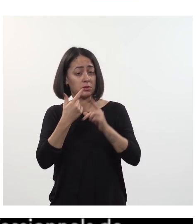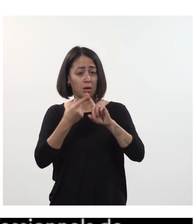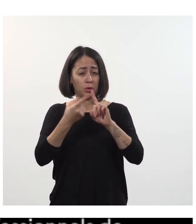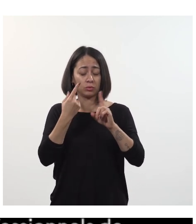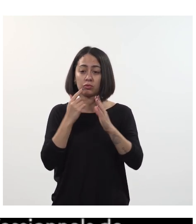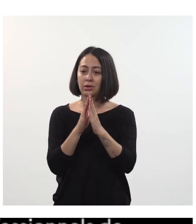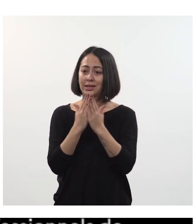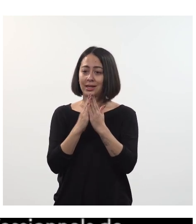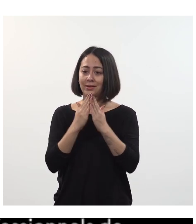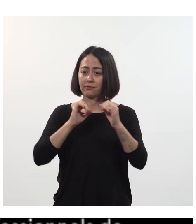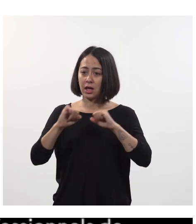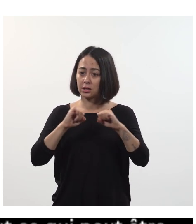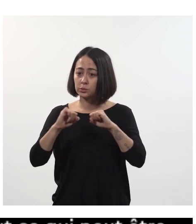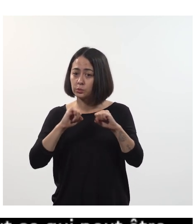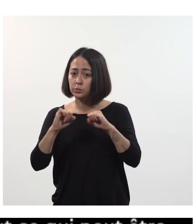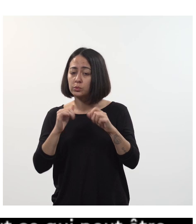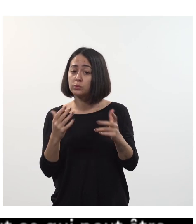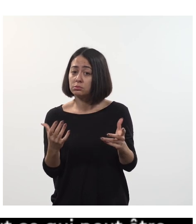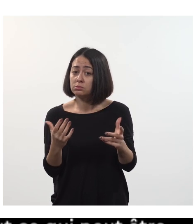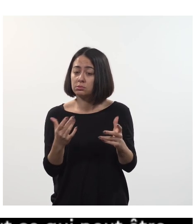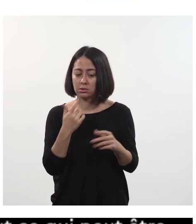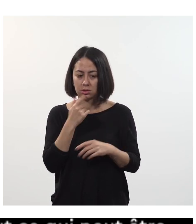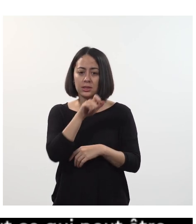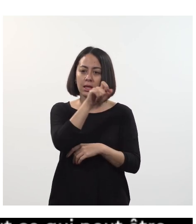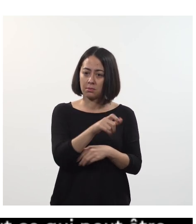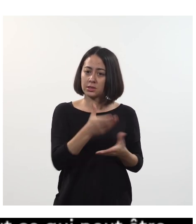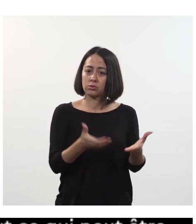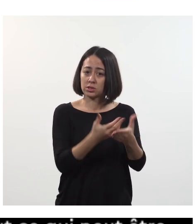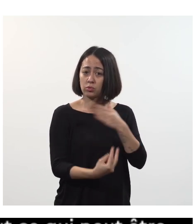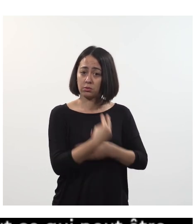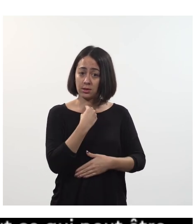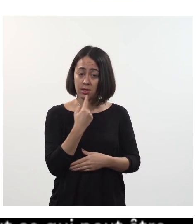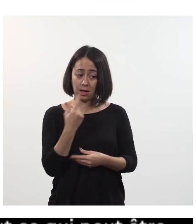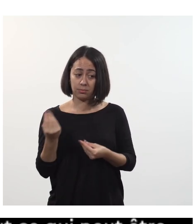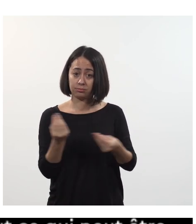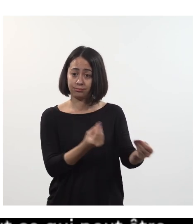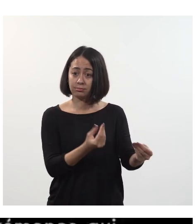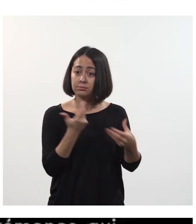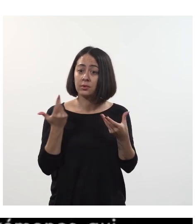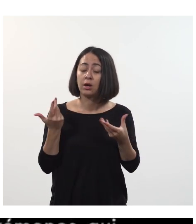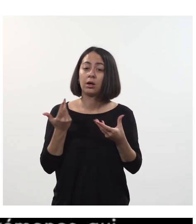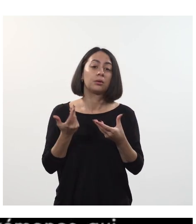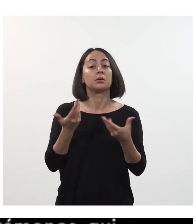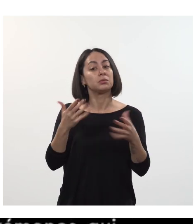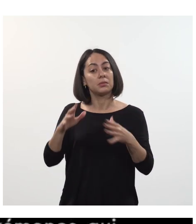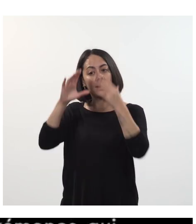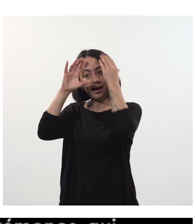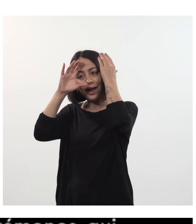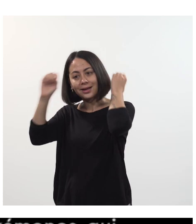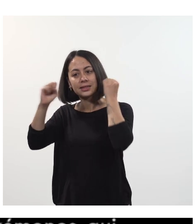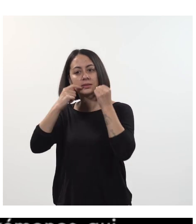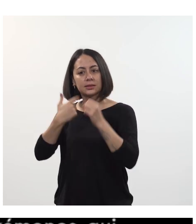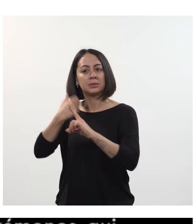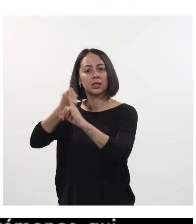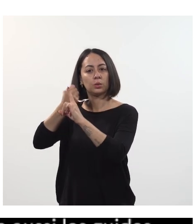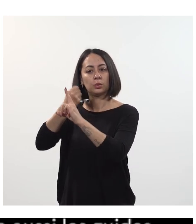été évoqué, hein, le guide d'action pour la personne en situation de handicap. Puis vous pouvez aussi aller sur l'Académie de lutte contre la dénutrition, où là,